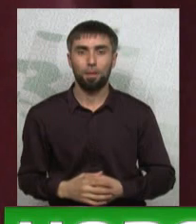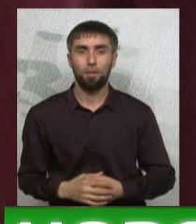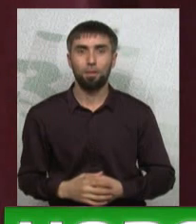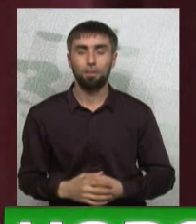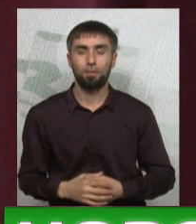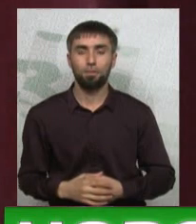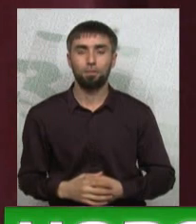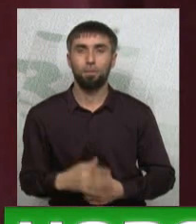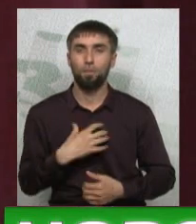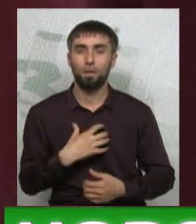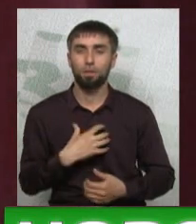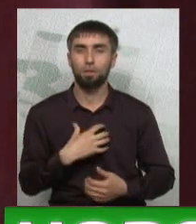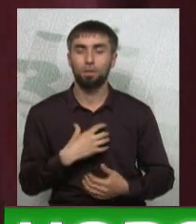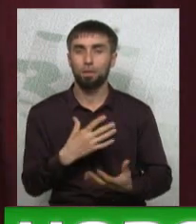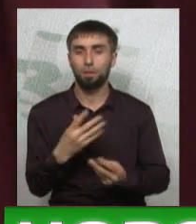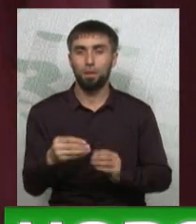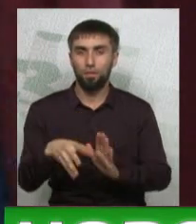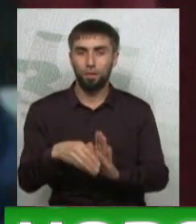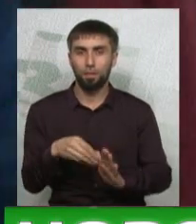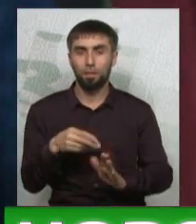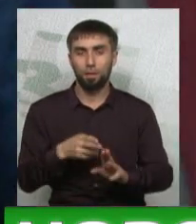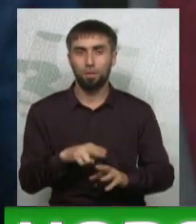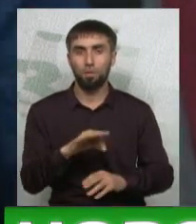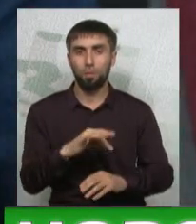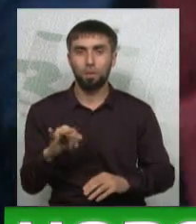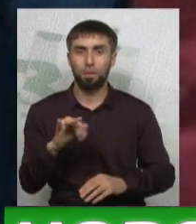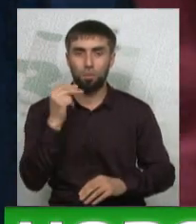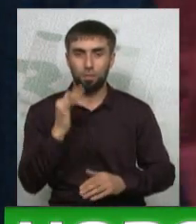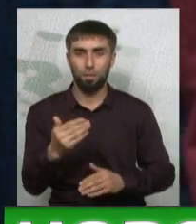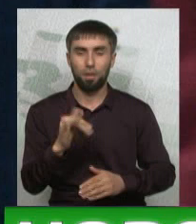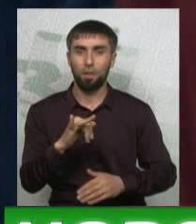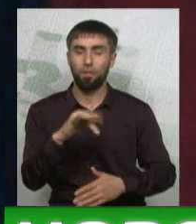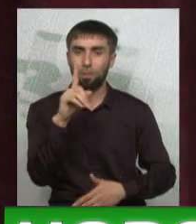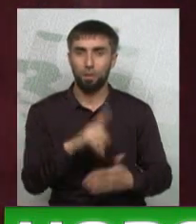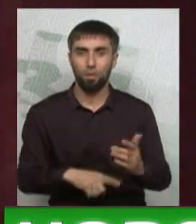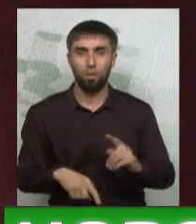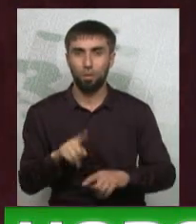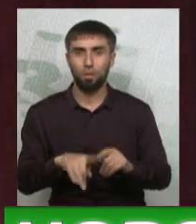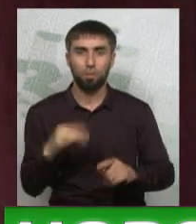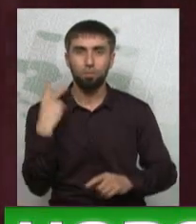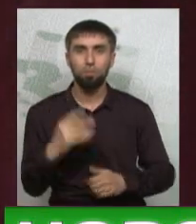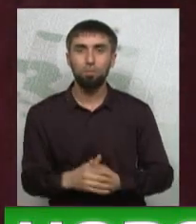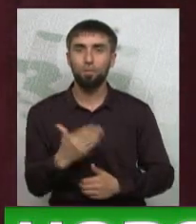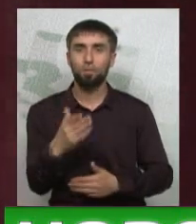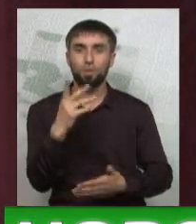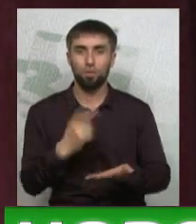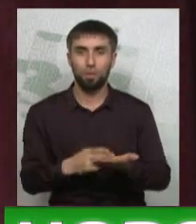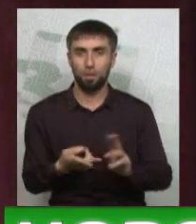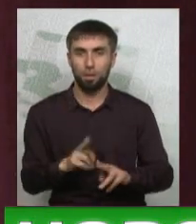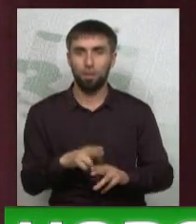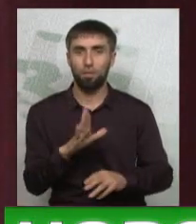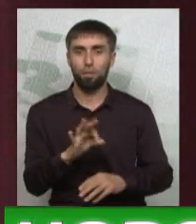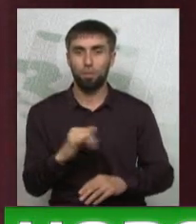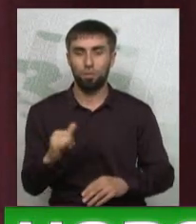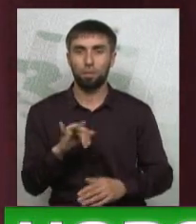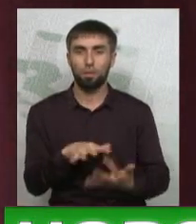Ваш жизненный выбор – это путь доблести и мужества, беззаветной преданности Отечеству, верности и долгу. Вы доказали это в бою, в